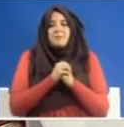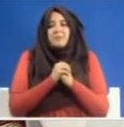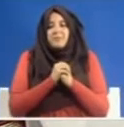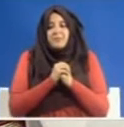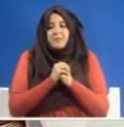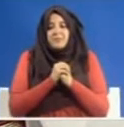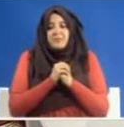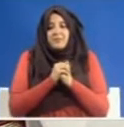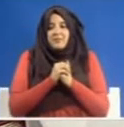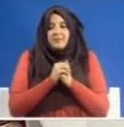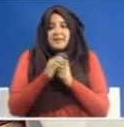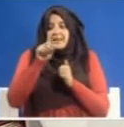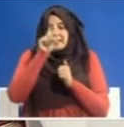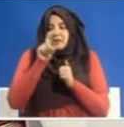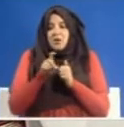وبركاته. السؤال الأول